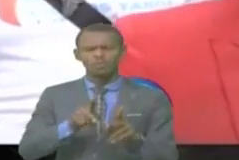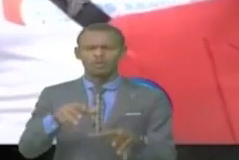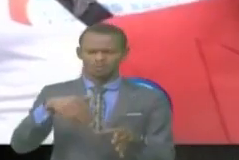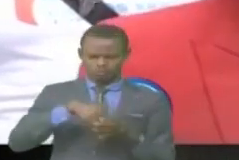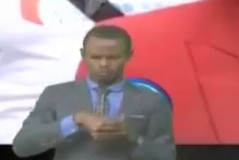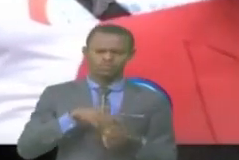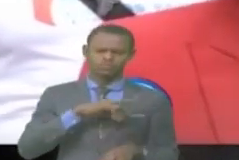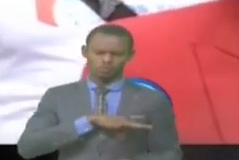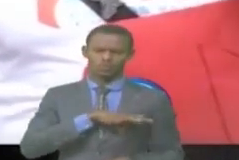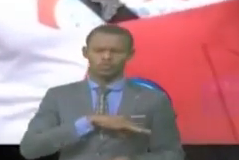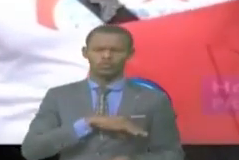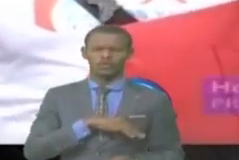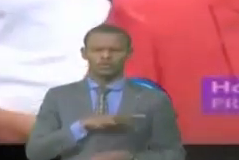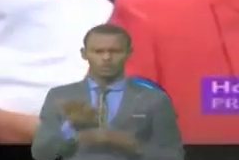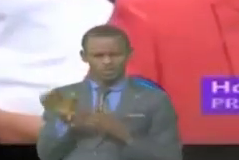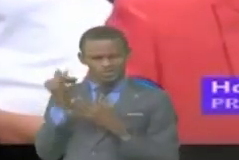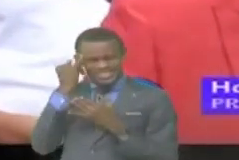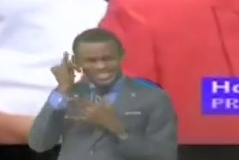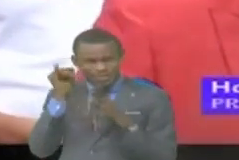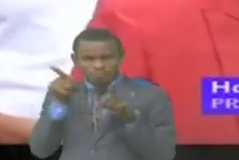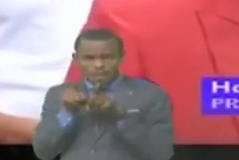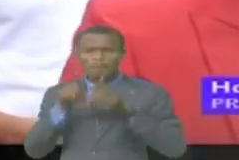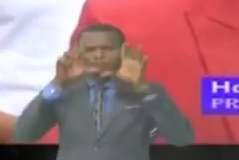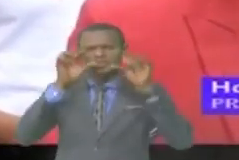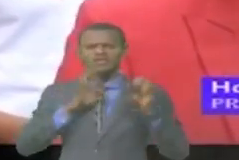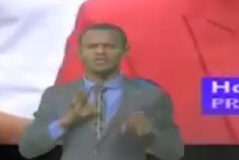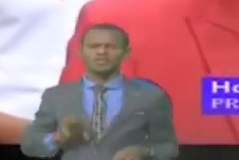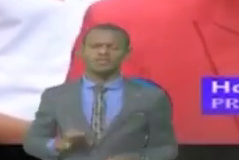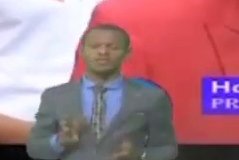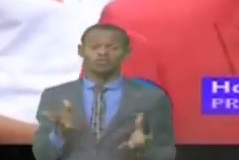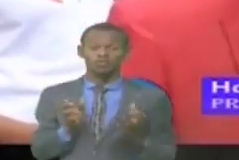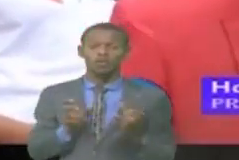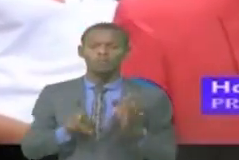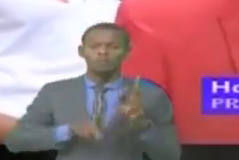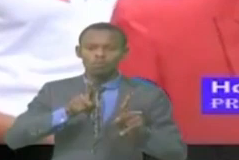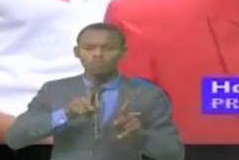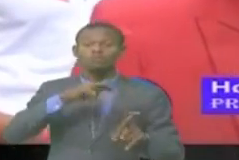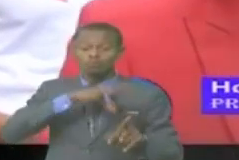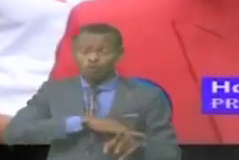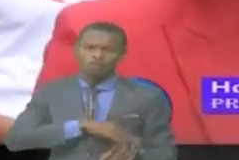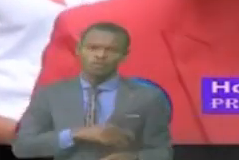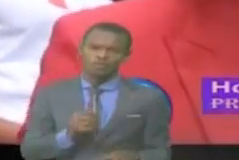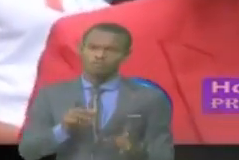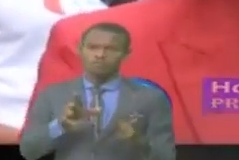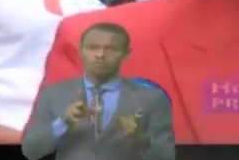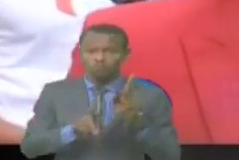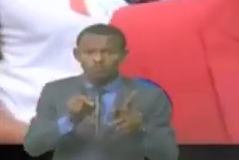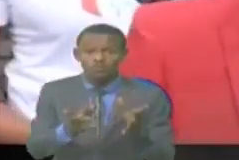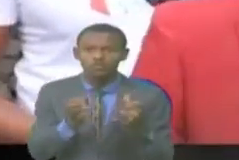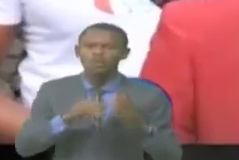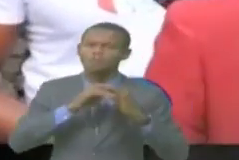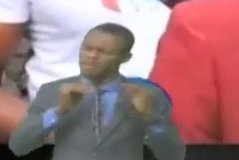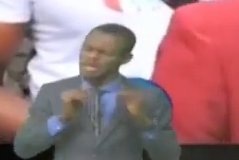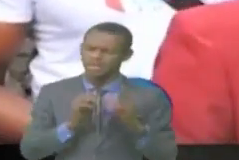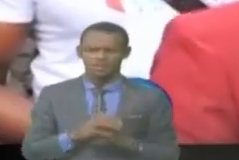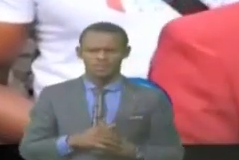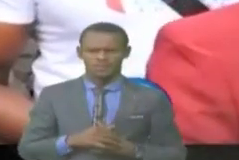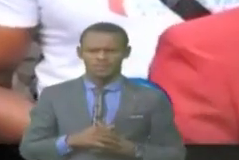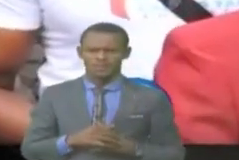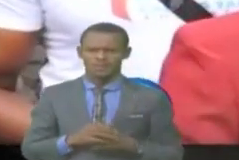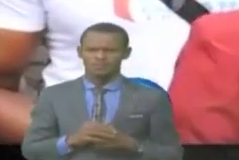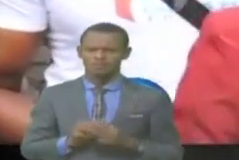nous sommes au service de cette population. Ils ont besoin de la sécurité, ils ont besoin de la paix, ils ont besoin de la sérénité, surtout.